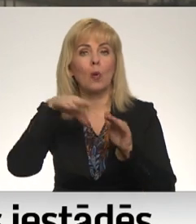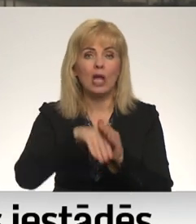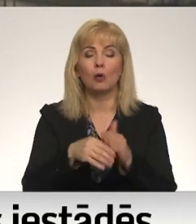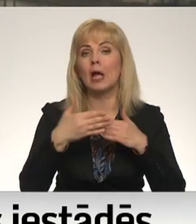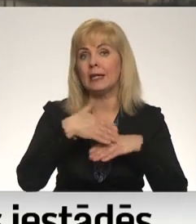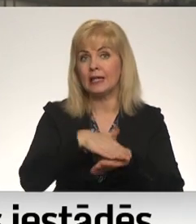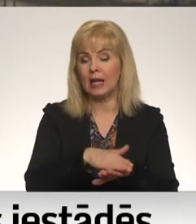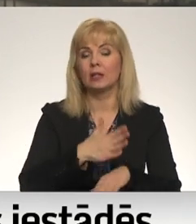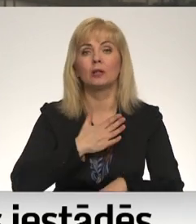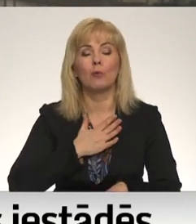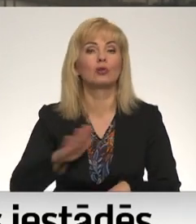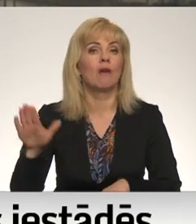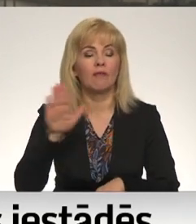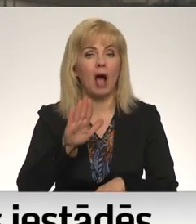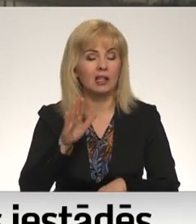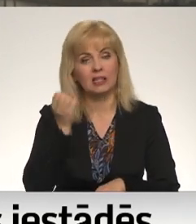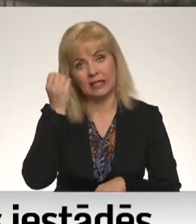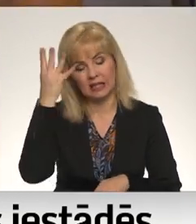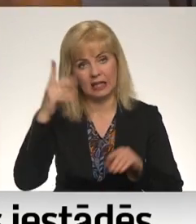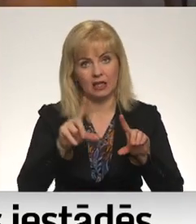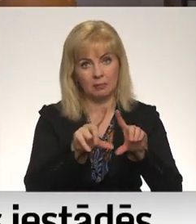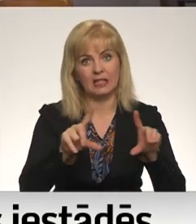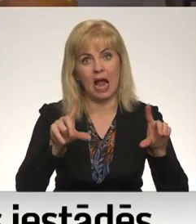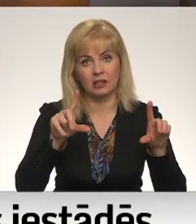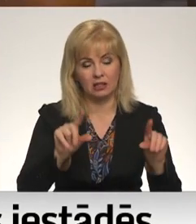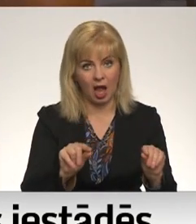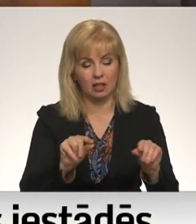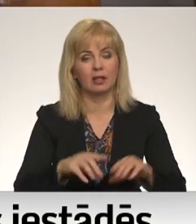integrēt mūsu valsts izglītības iestādēs.